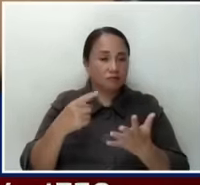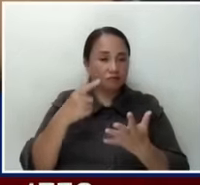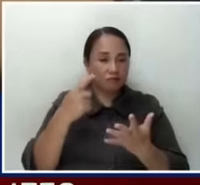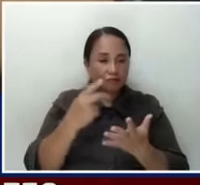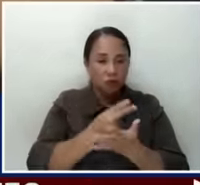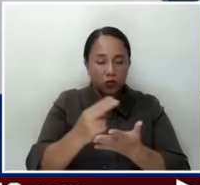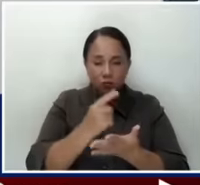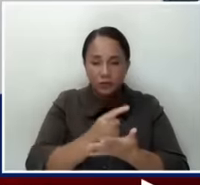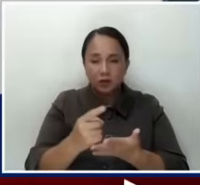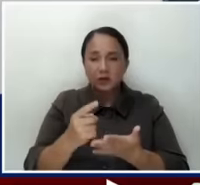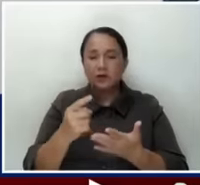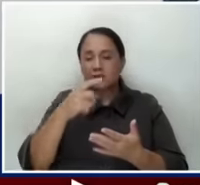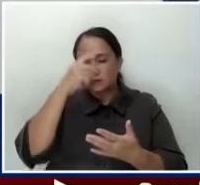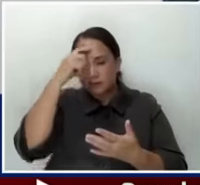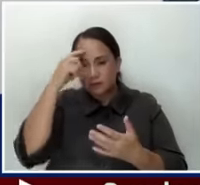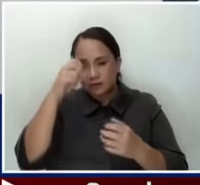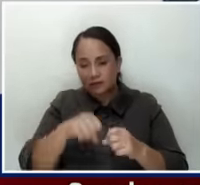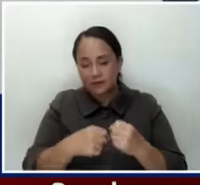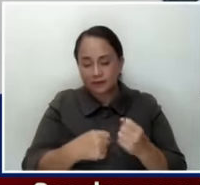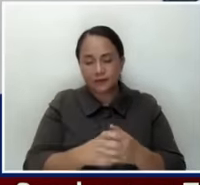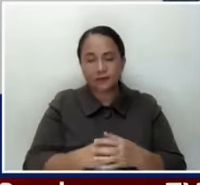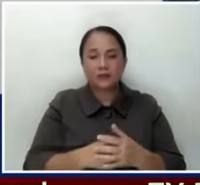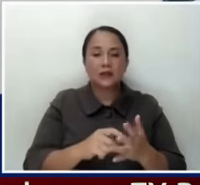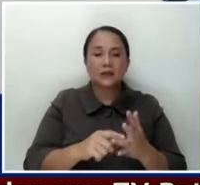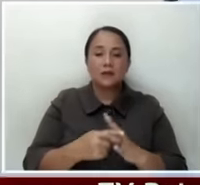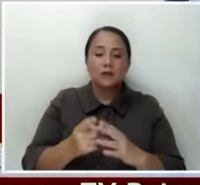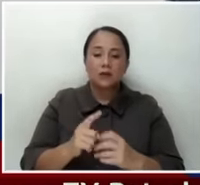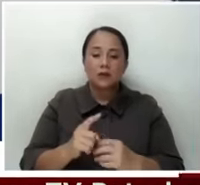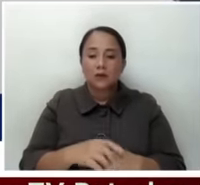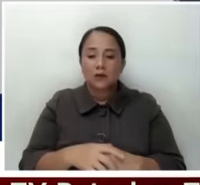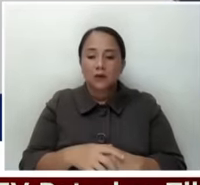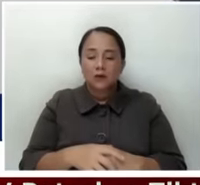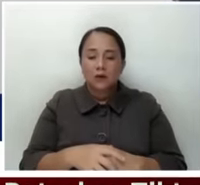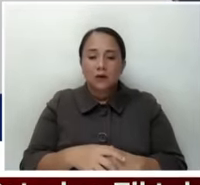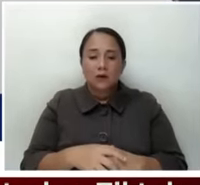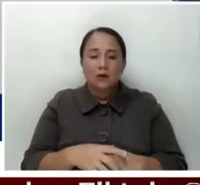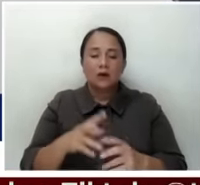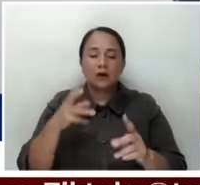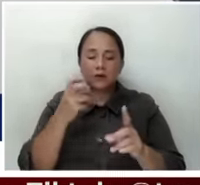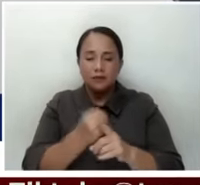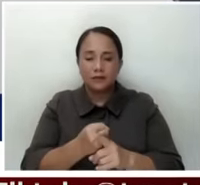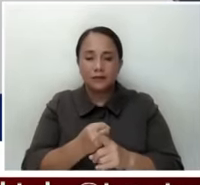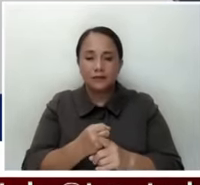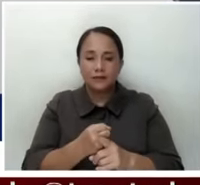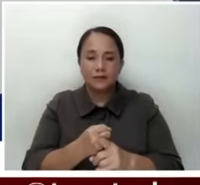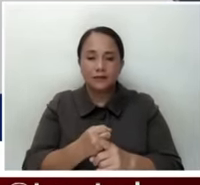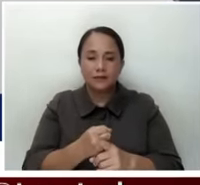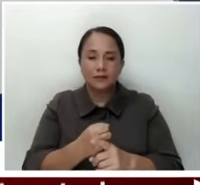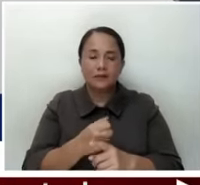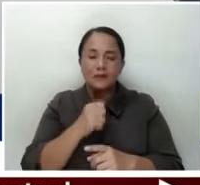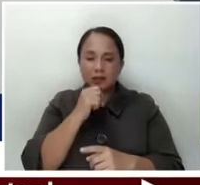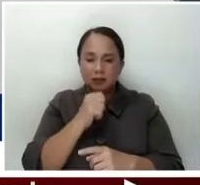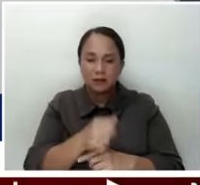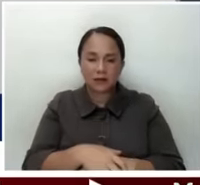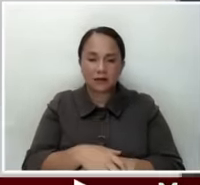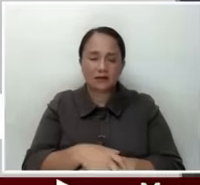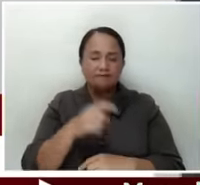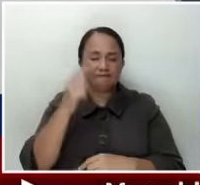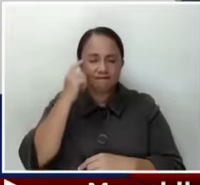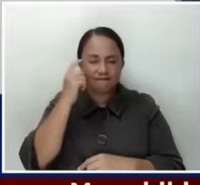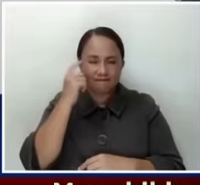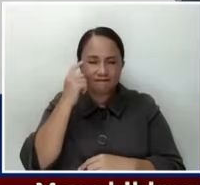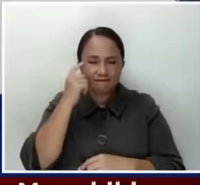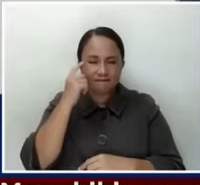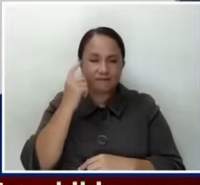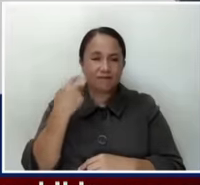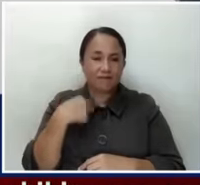summer break. Diyan nag-uumpisa yung pagiging biktima, yung hindi natin iniisip yung